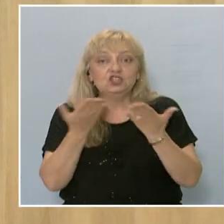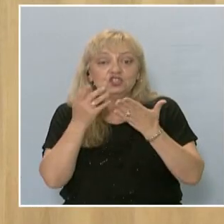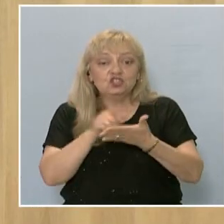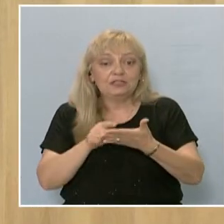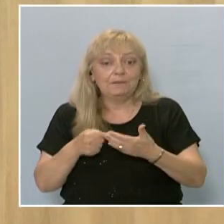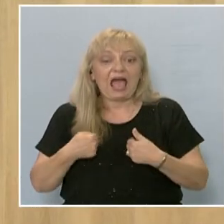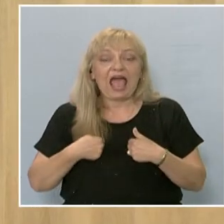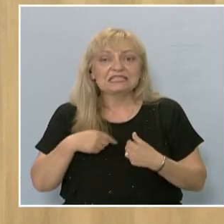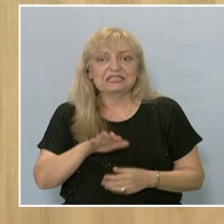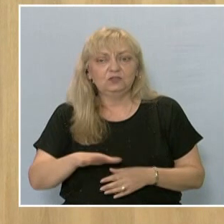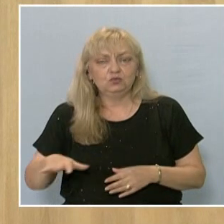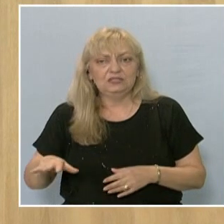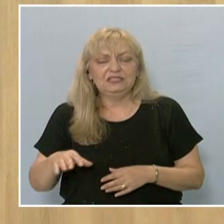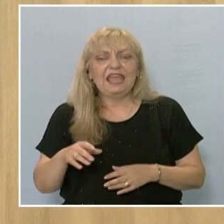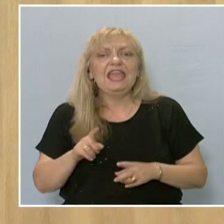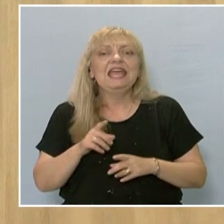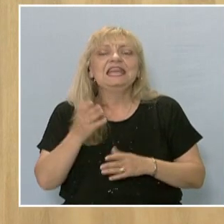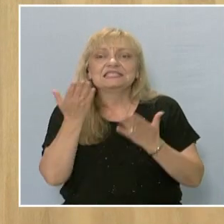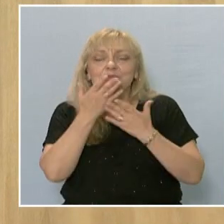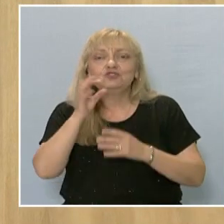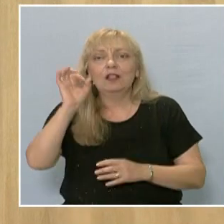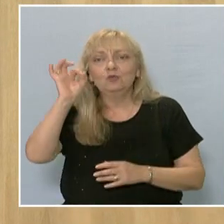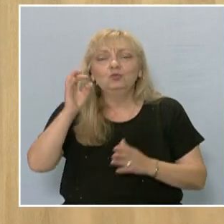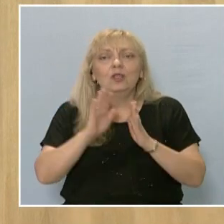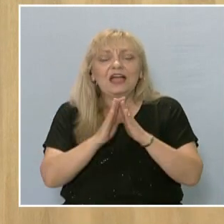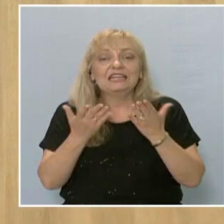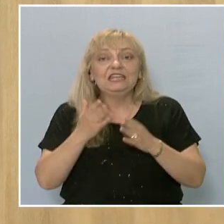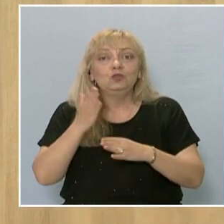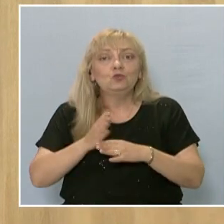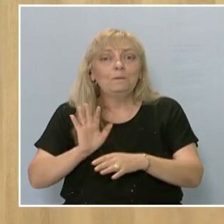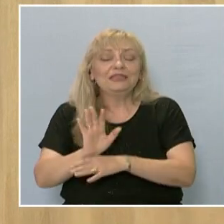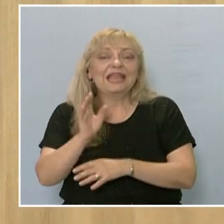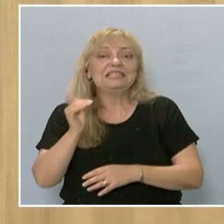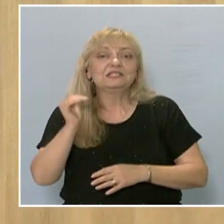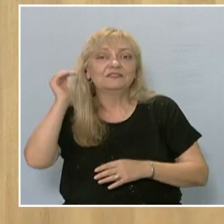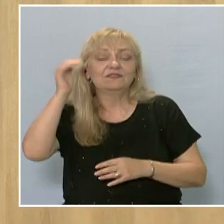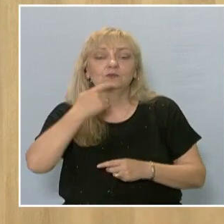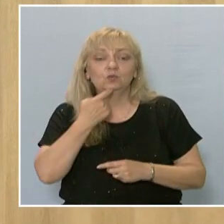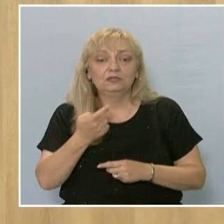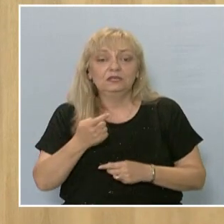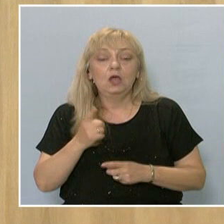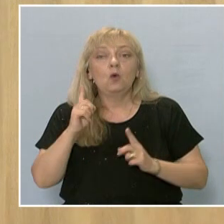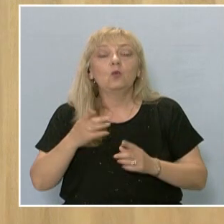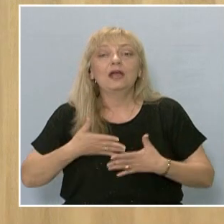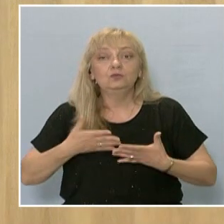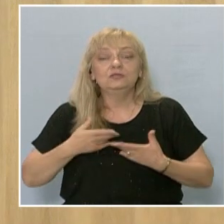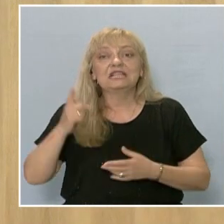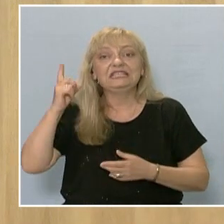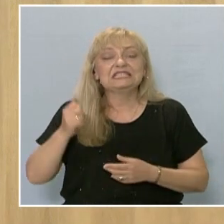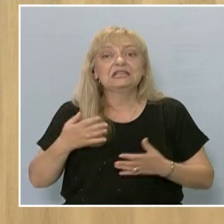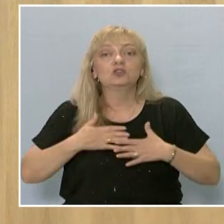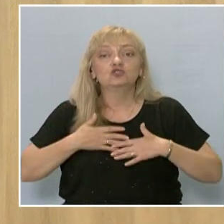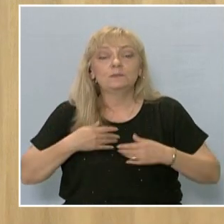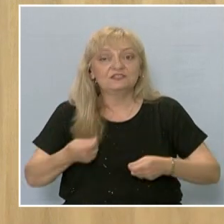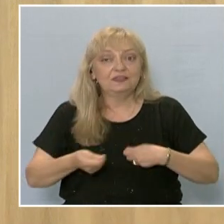прочел нула книги до 15-годишна възраст и в един момент когато на нали реших че искам да стартирам собствен бизнес и успях